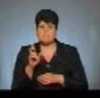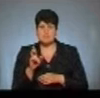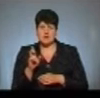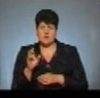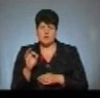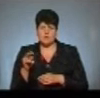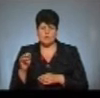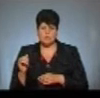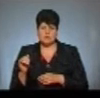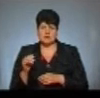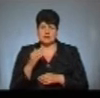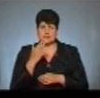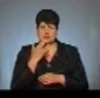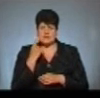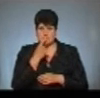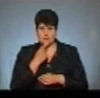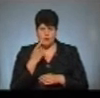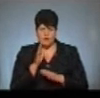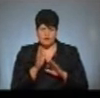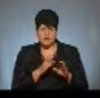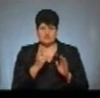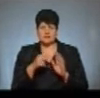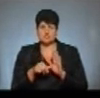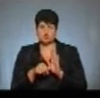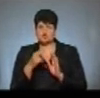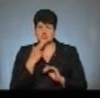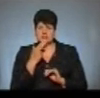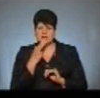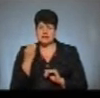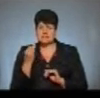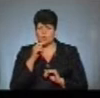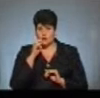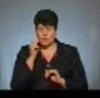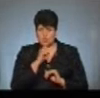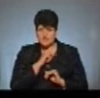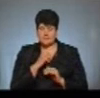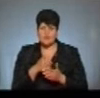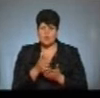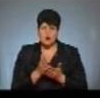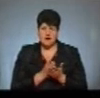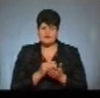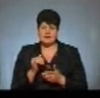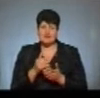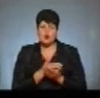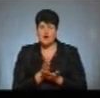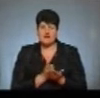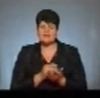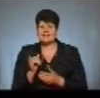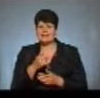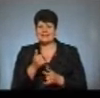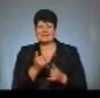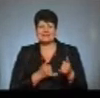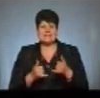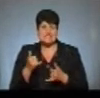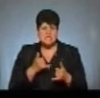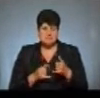біології і іноземних мов, і до 26 червня з історії України, географії і хімії. Тому,